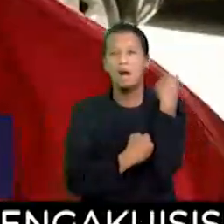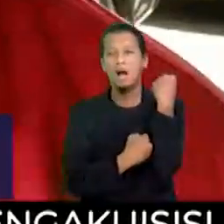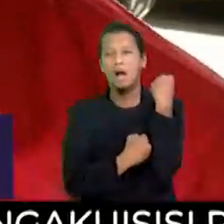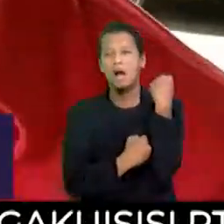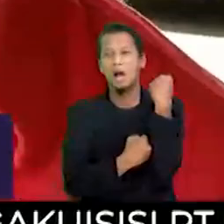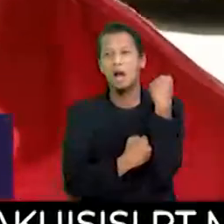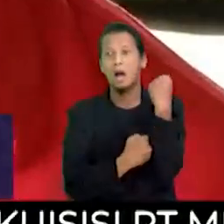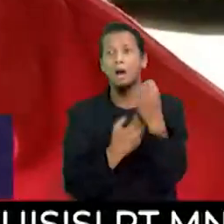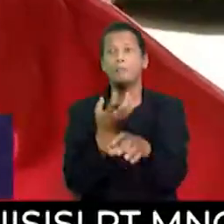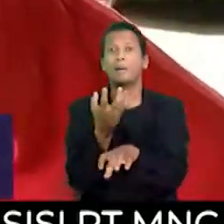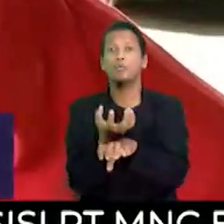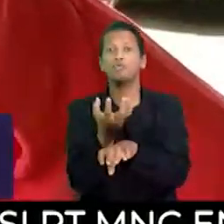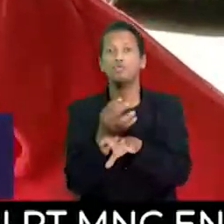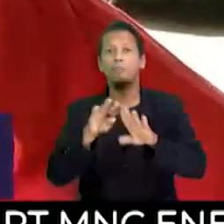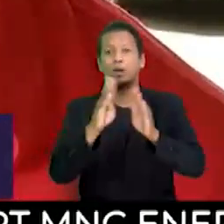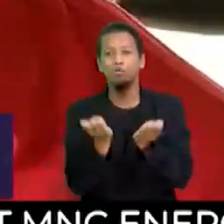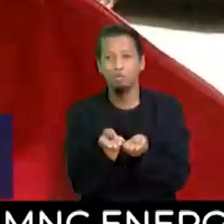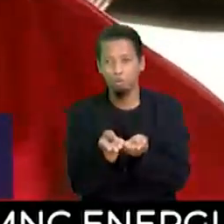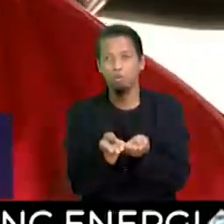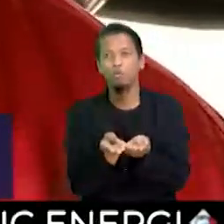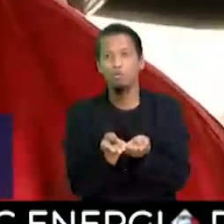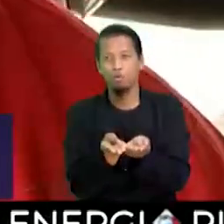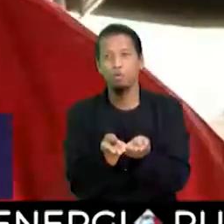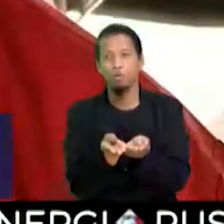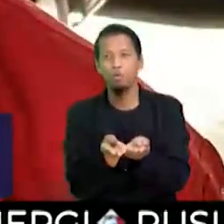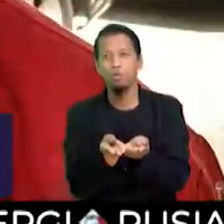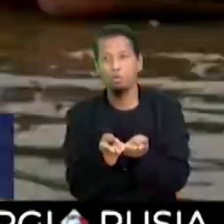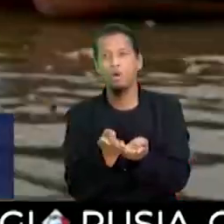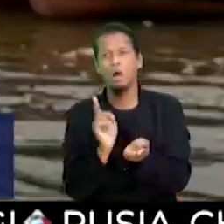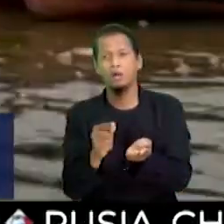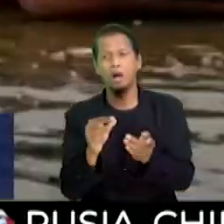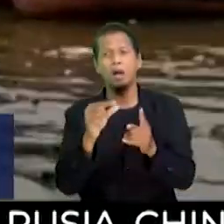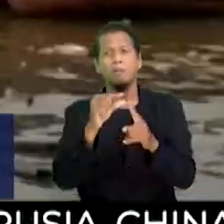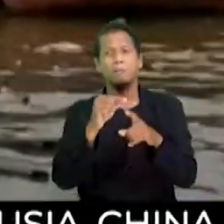apa aja? Yang tersedia saat ini hanya Pertamax Turbo, yang lain kosong.